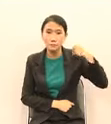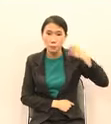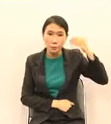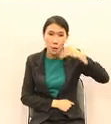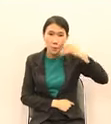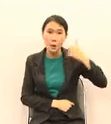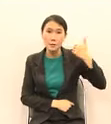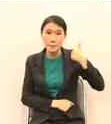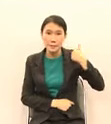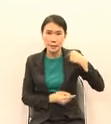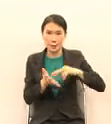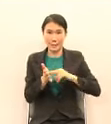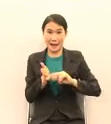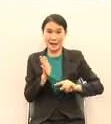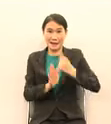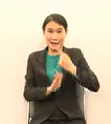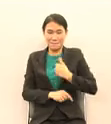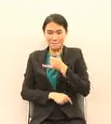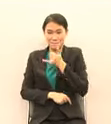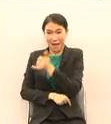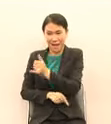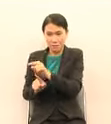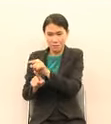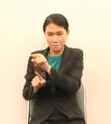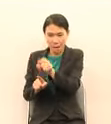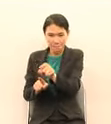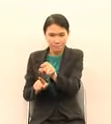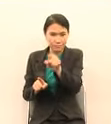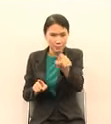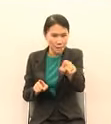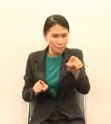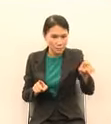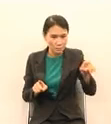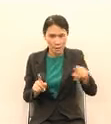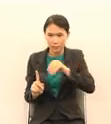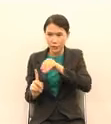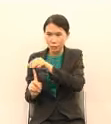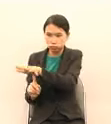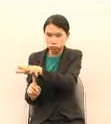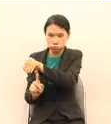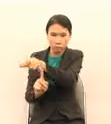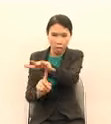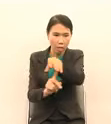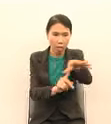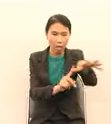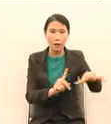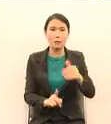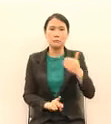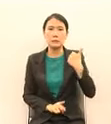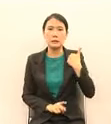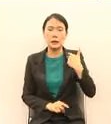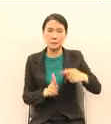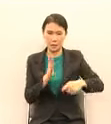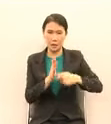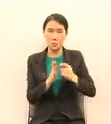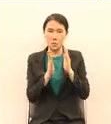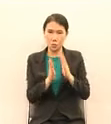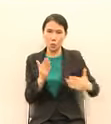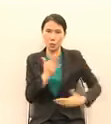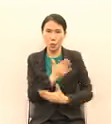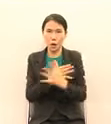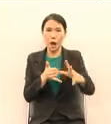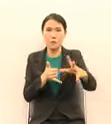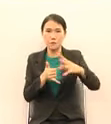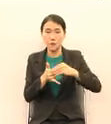ดหนึ่งไปจากไปสนามหนึ่งก็คือไปแพร่เชื้ออีกที่หนึ่งอะไรอย่างเงี้ยทำให้มีผู้ป่วยเกิดขึ้นม